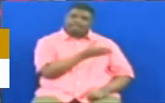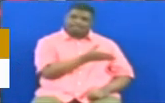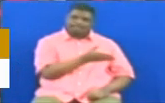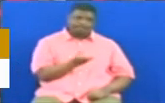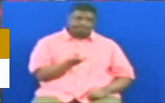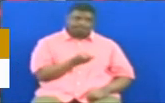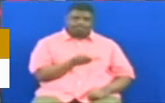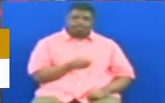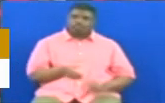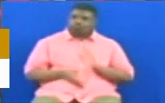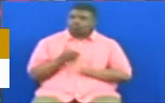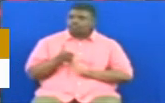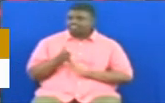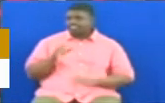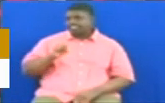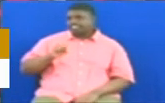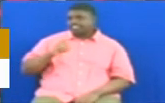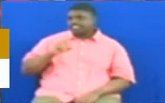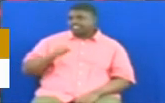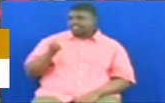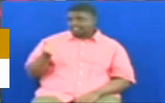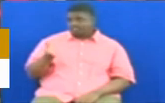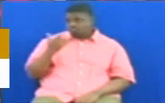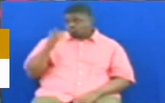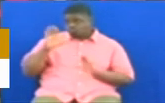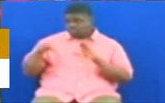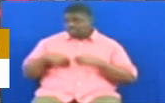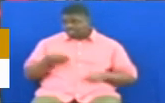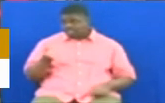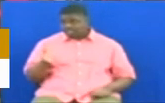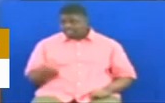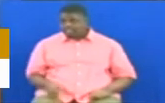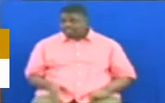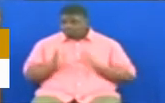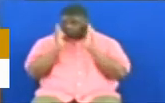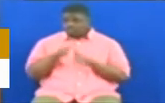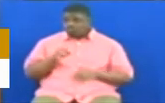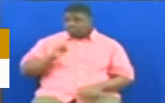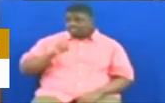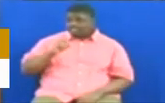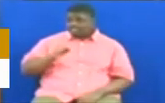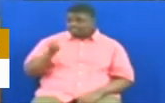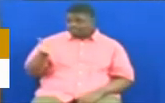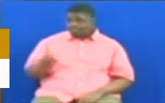Marekebisha, tuanze na Mheshimiwa Saada Mkuu. Si, nani amekubali? Mheshimiwa Saada Mkuu.